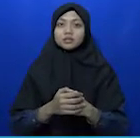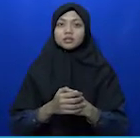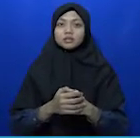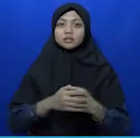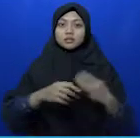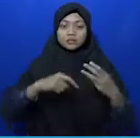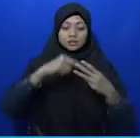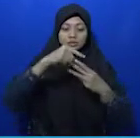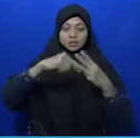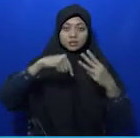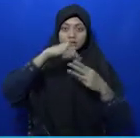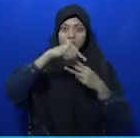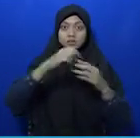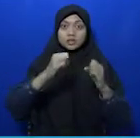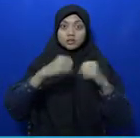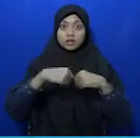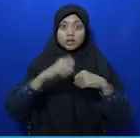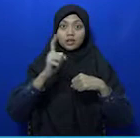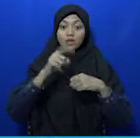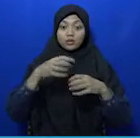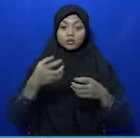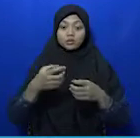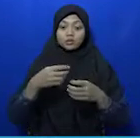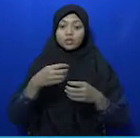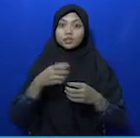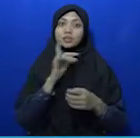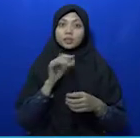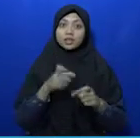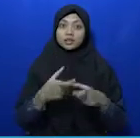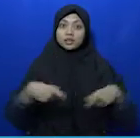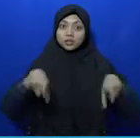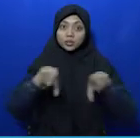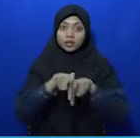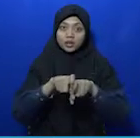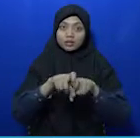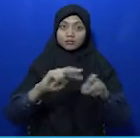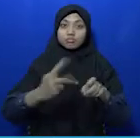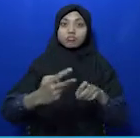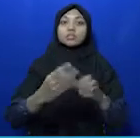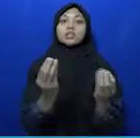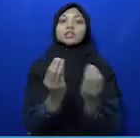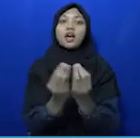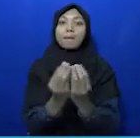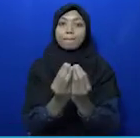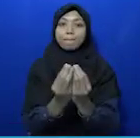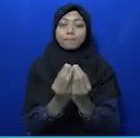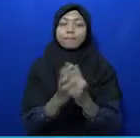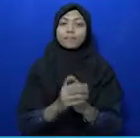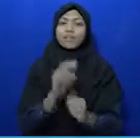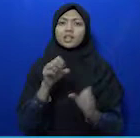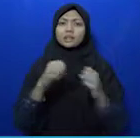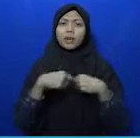Itu sudah ada kesepakatan, dan kesepakatan itulah yang tercantum di dalam HOA itu, bahwa tidak ada lagi negosiasi